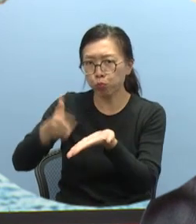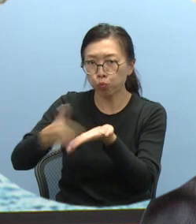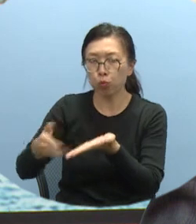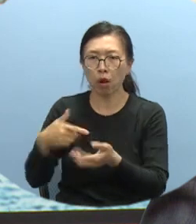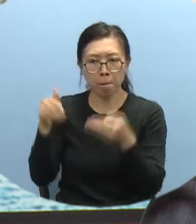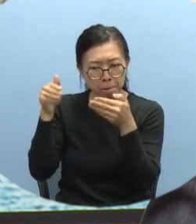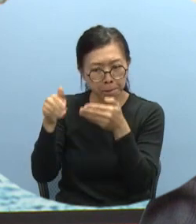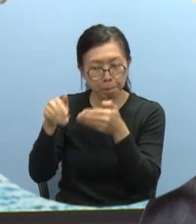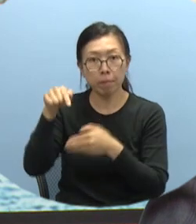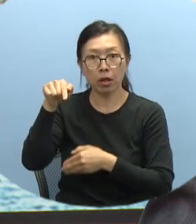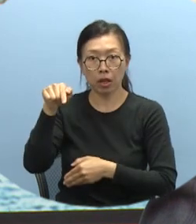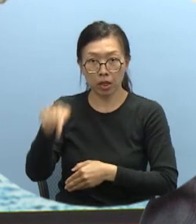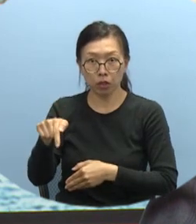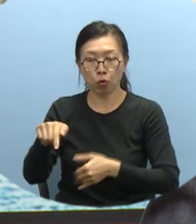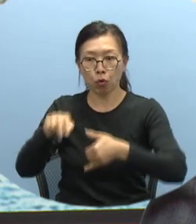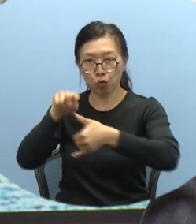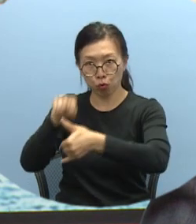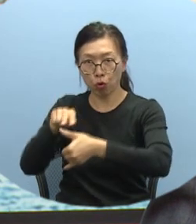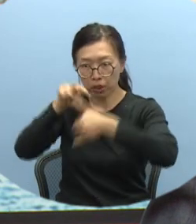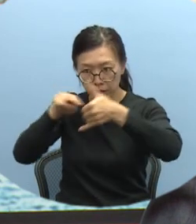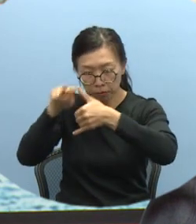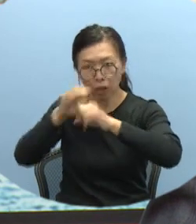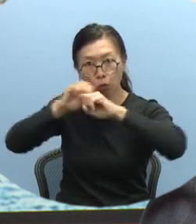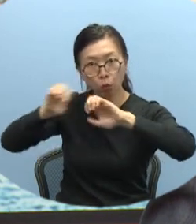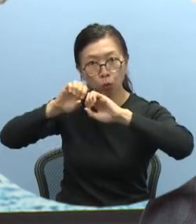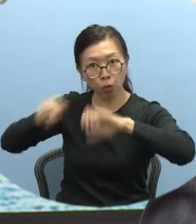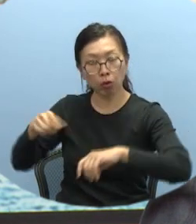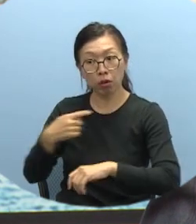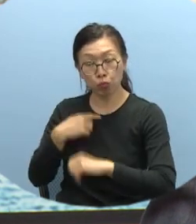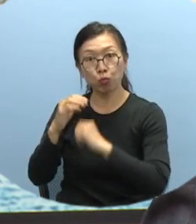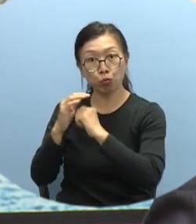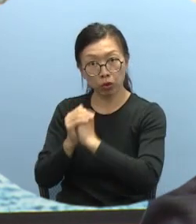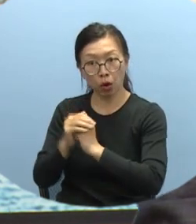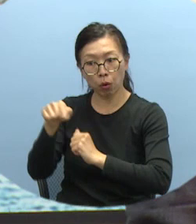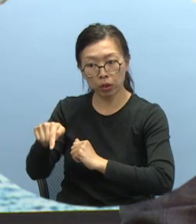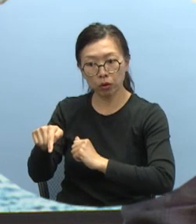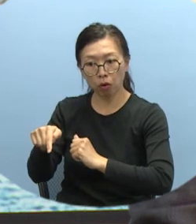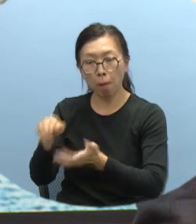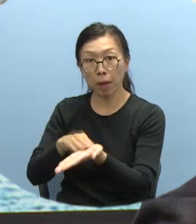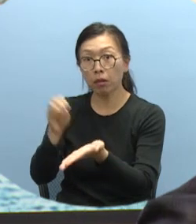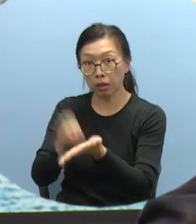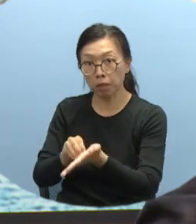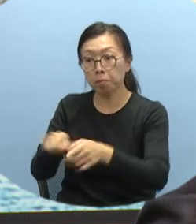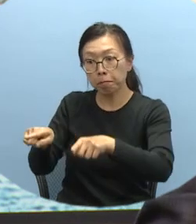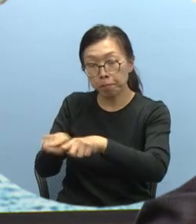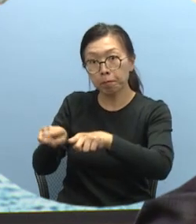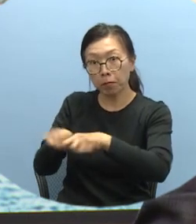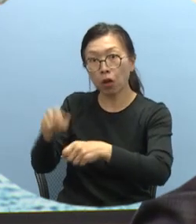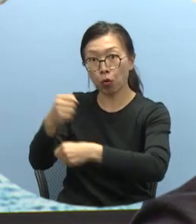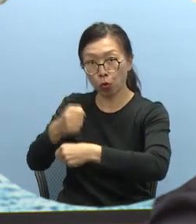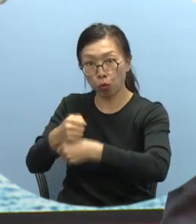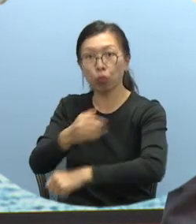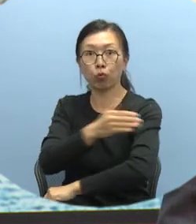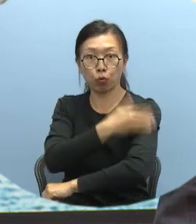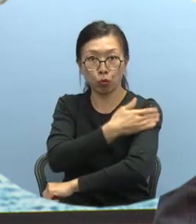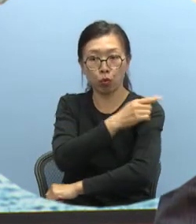對場所發出的強制檢測公告，要求與確診個案同一工場工作